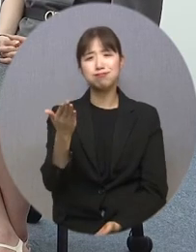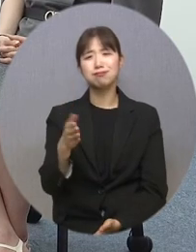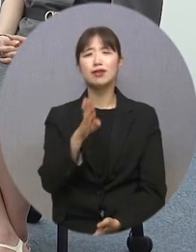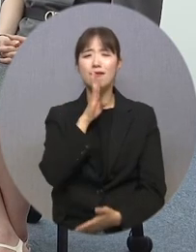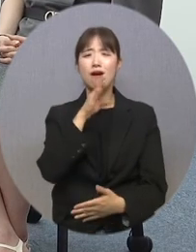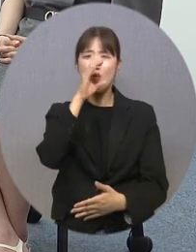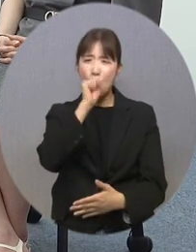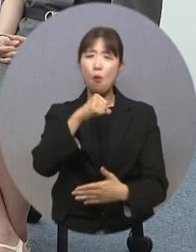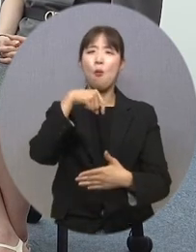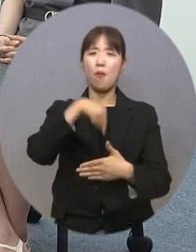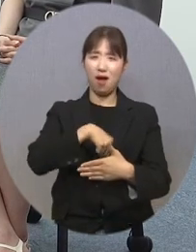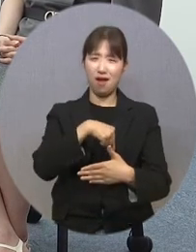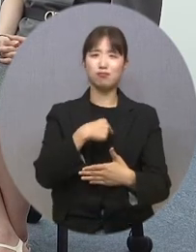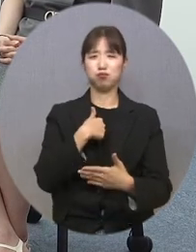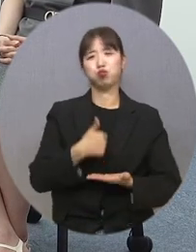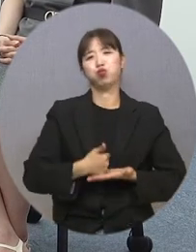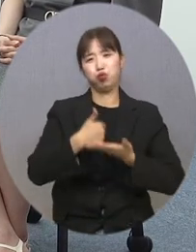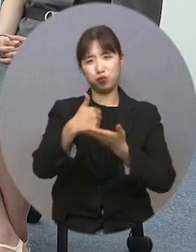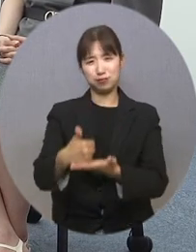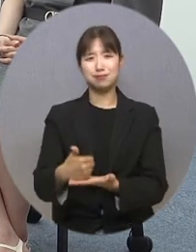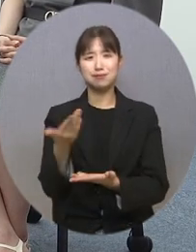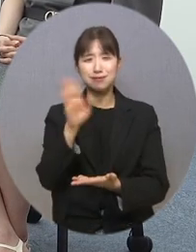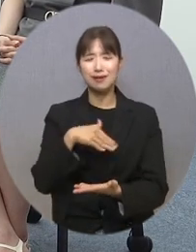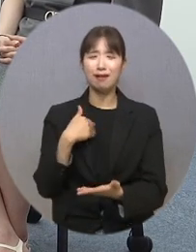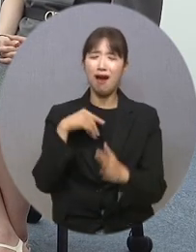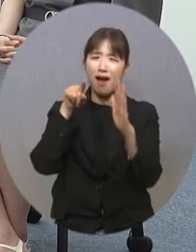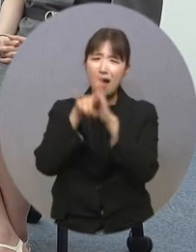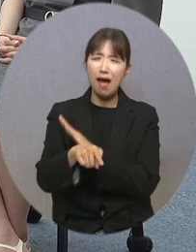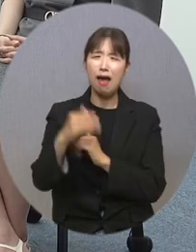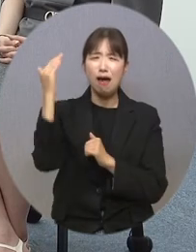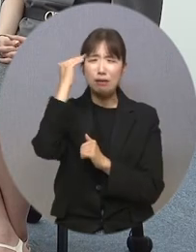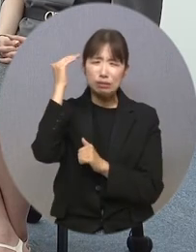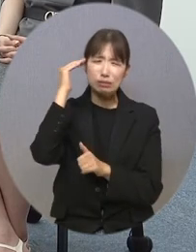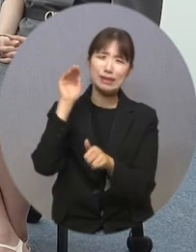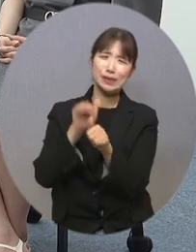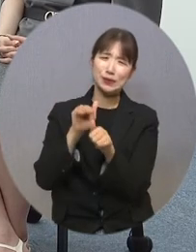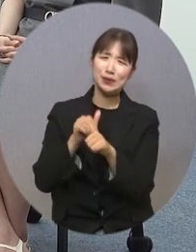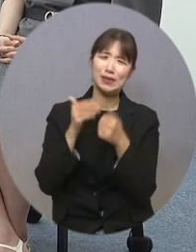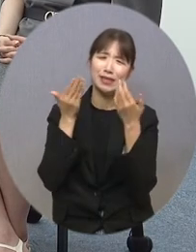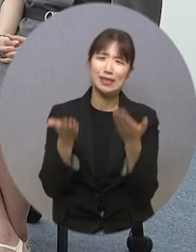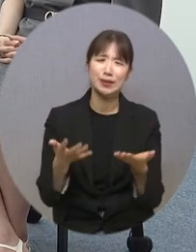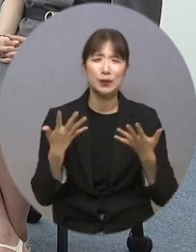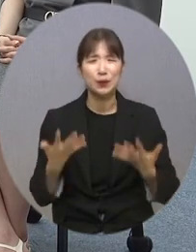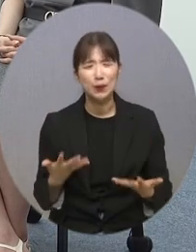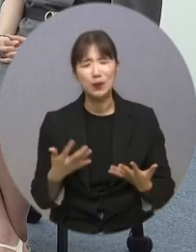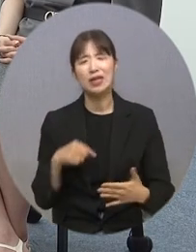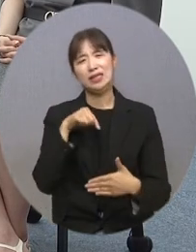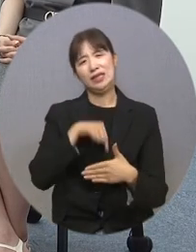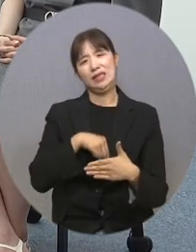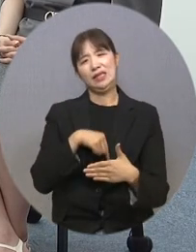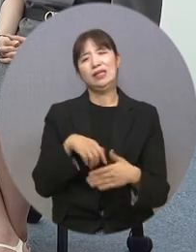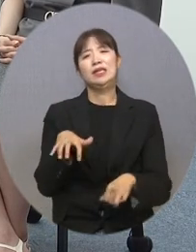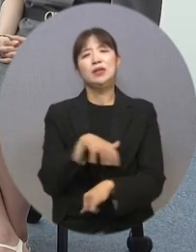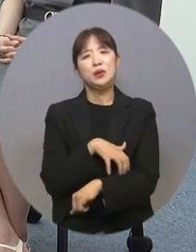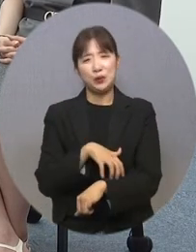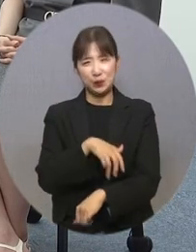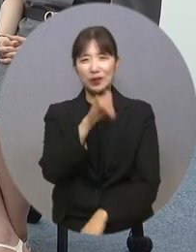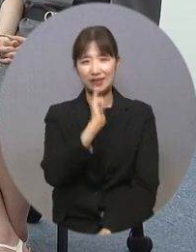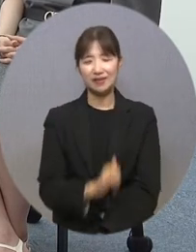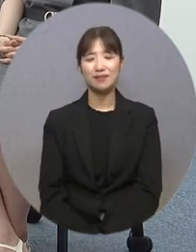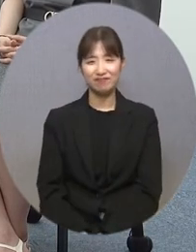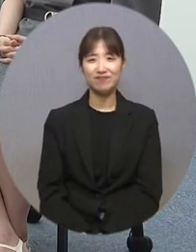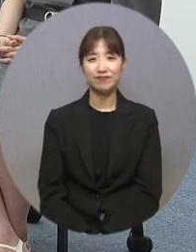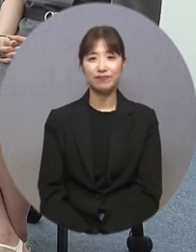마음으로 교대를 해 줘 오늘 내외 제가 가속해 님 인텔을 끼치는 것 같아서 계속 마음이 불편 하더라구요